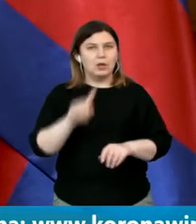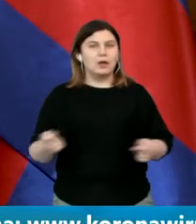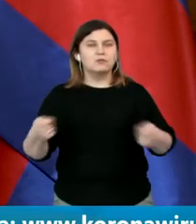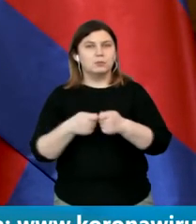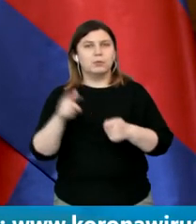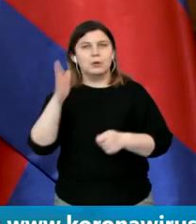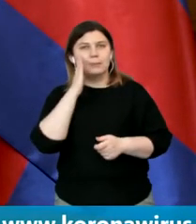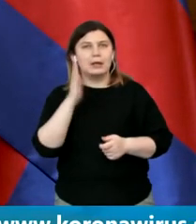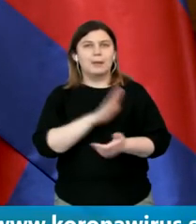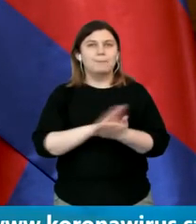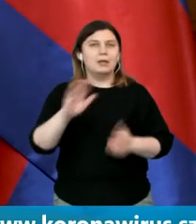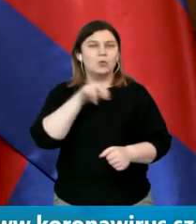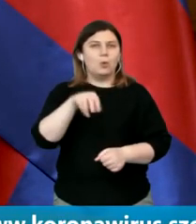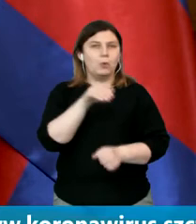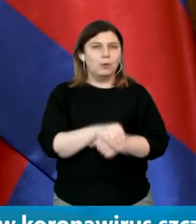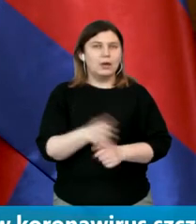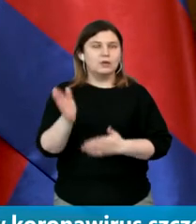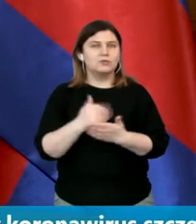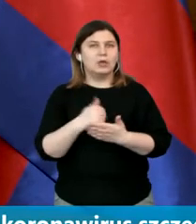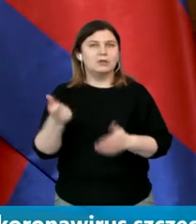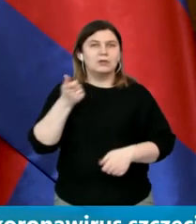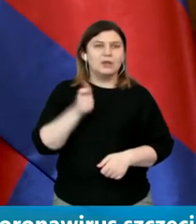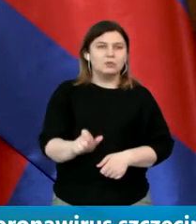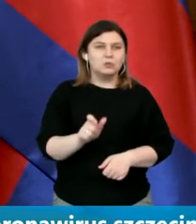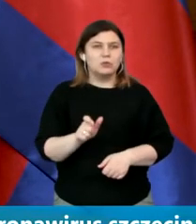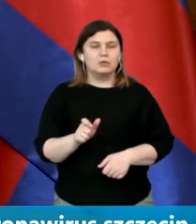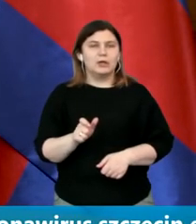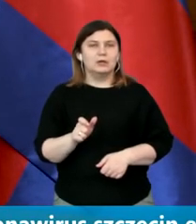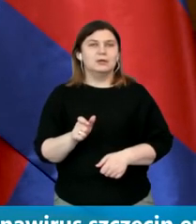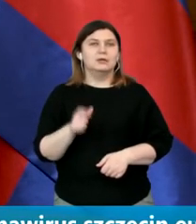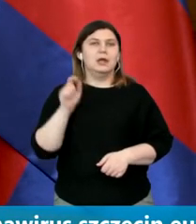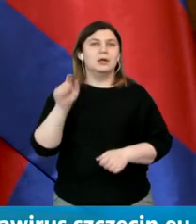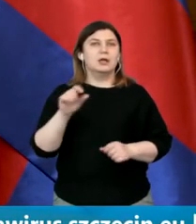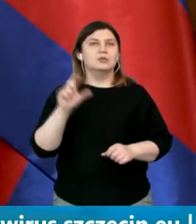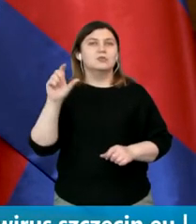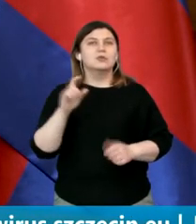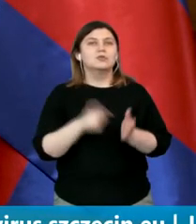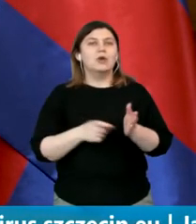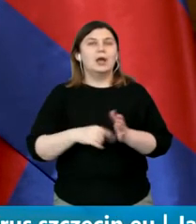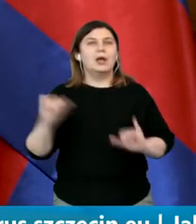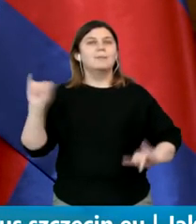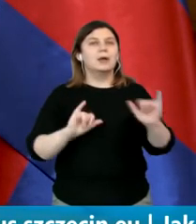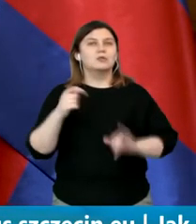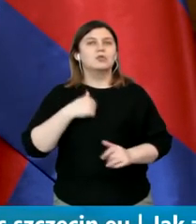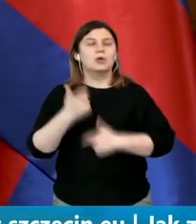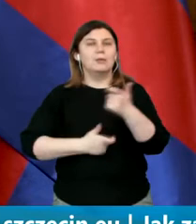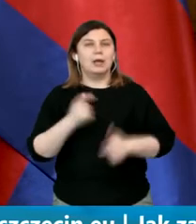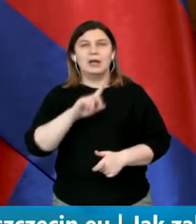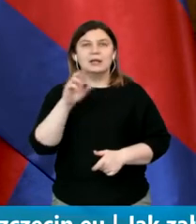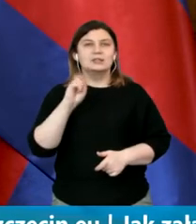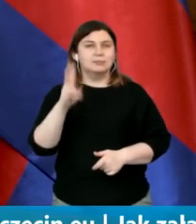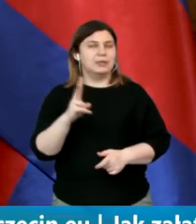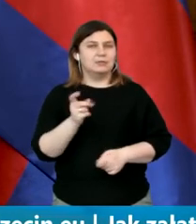mieszkają bez umowy. Część lokali jest zadłużona, często imprezują. Co ja mogę w takim wypadku zrobić? Zbilk nic nie